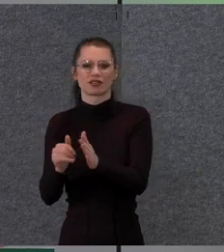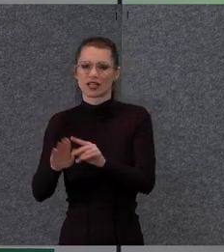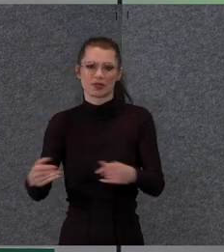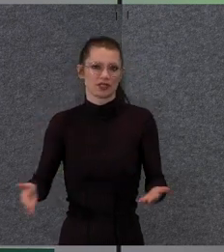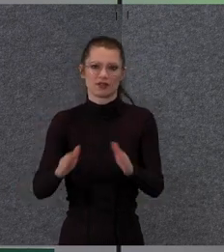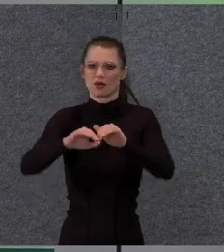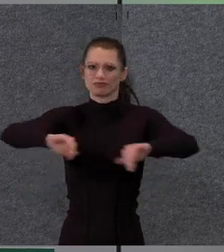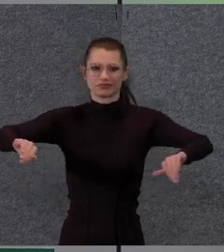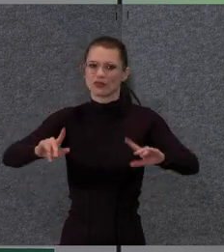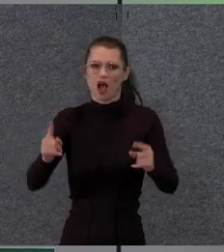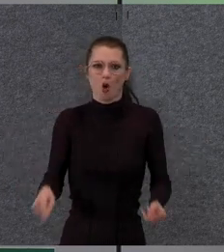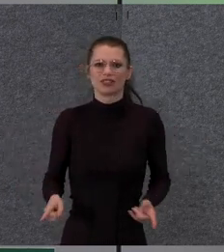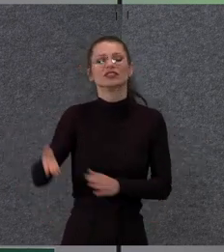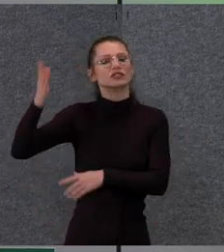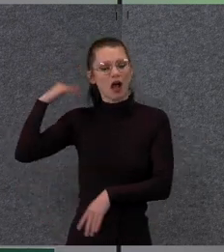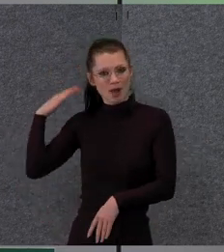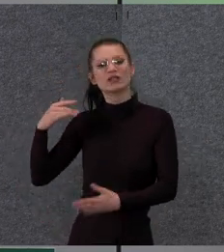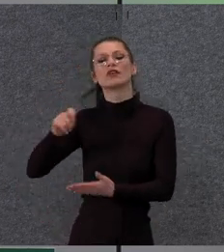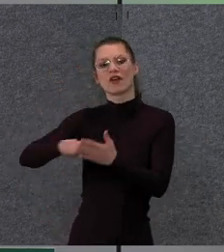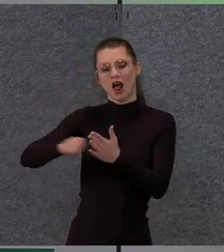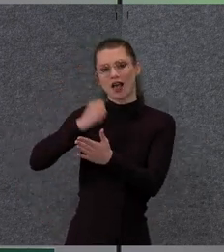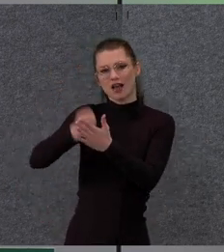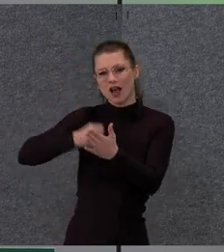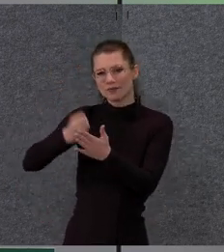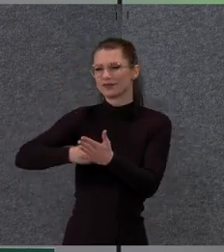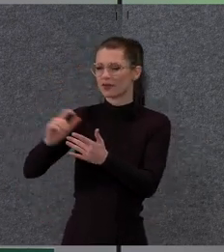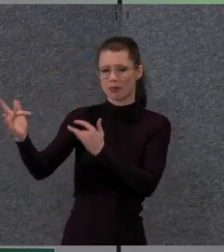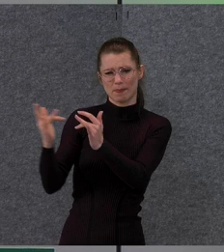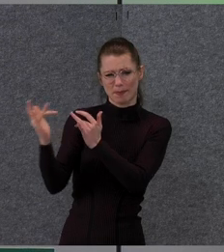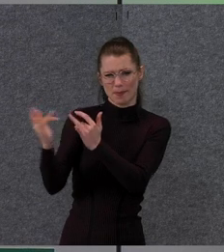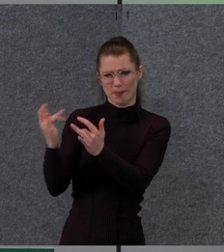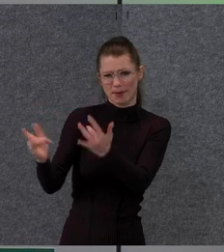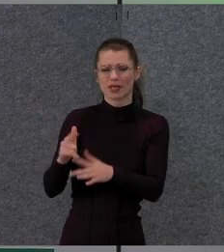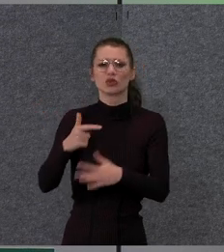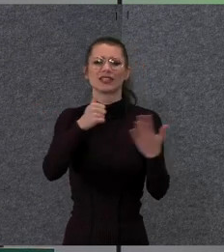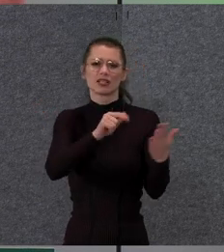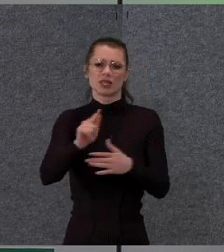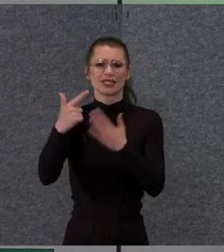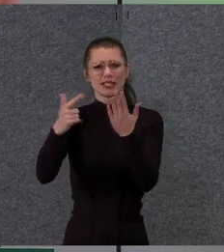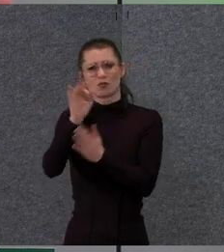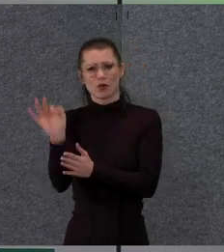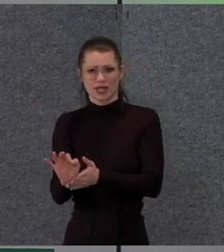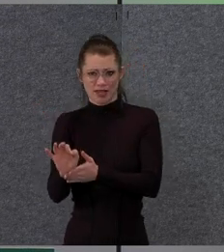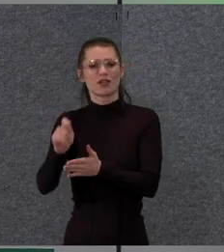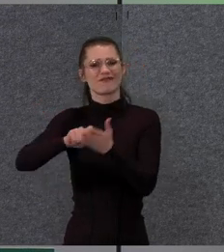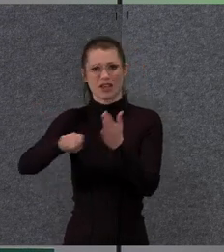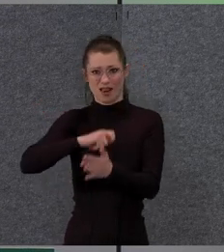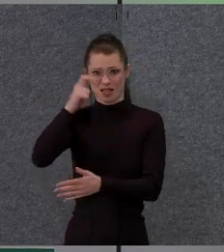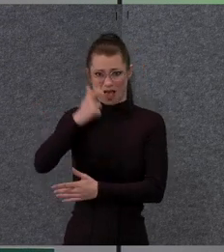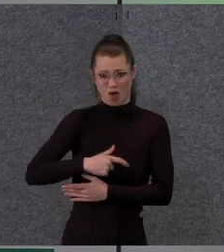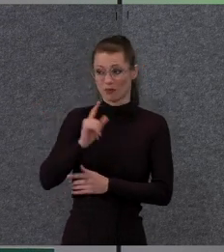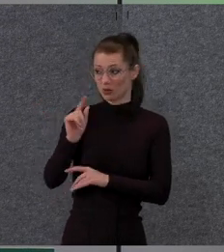Wahlkampf permanent angefeindet. Unsere Grundsätze waren so für 6-7% wählbar. Wir haben es geschafft, sie